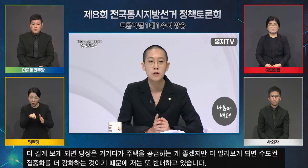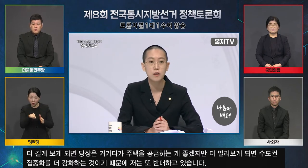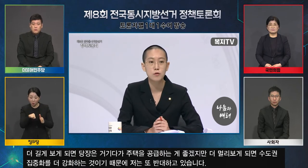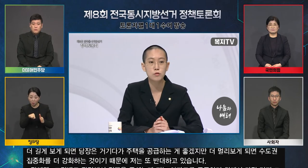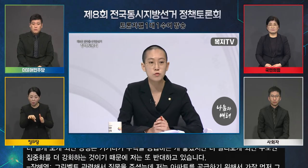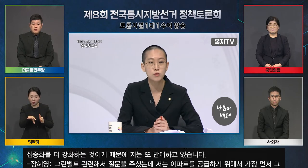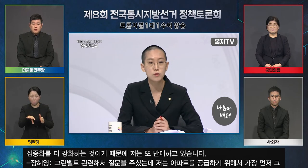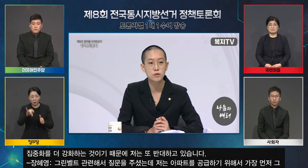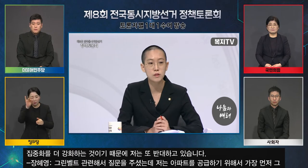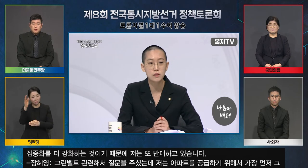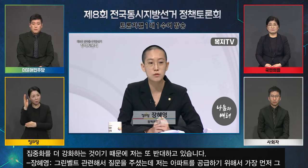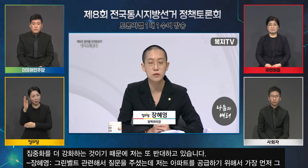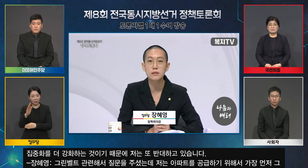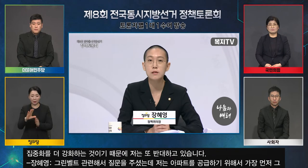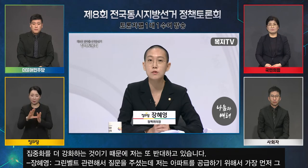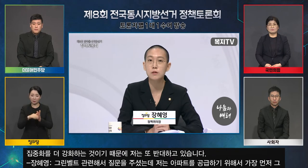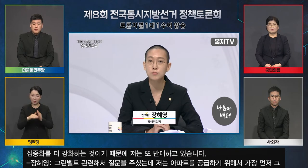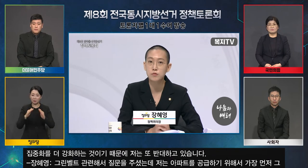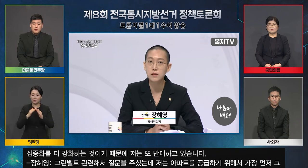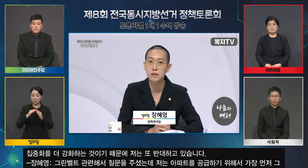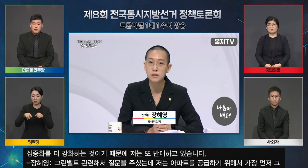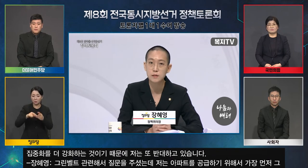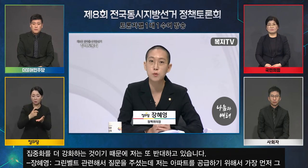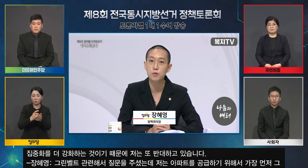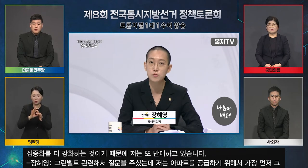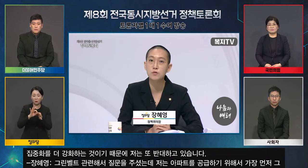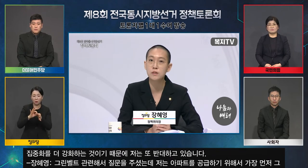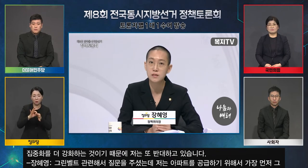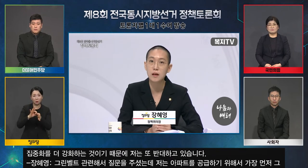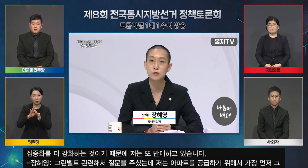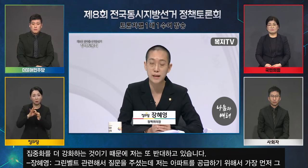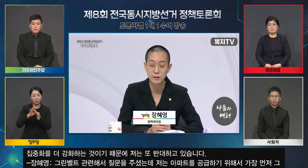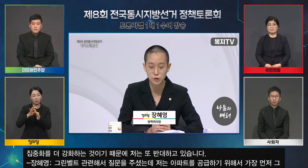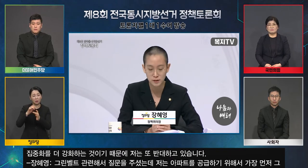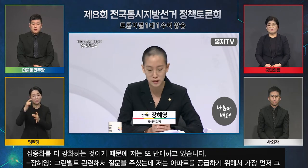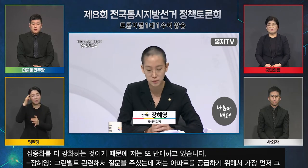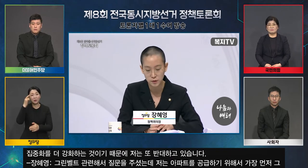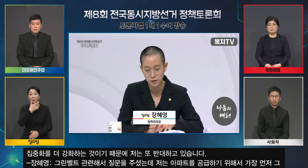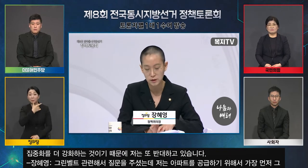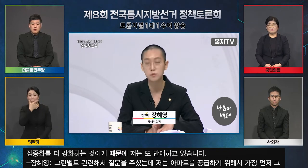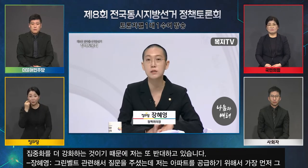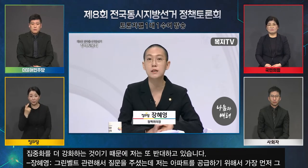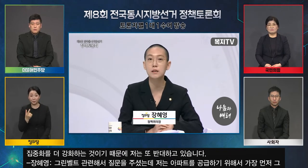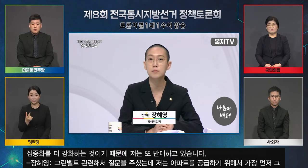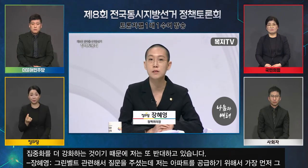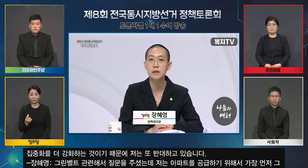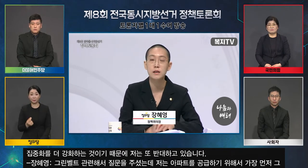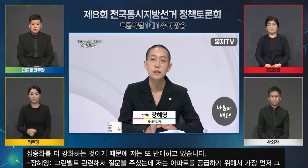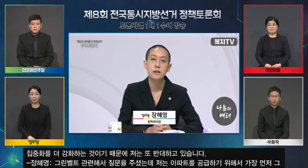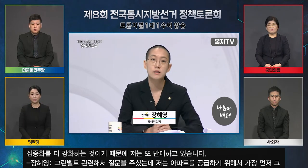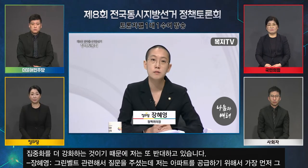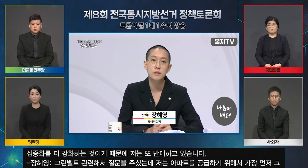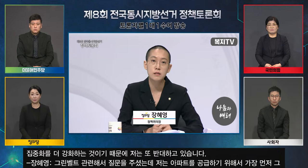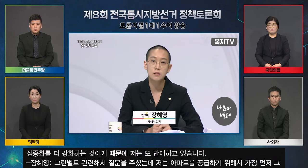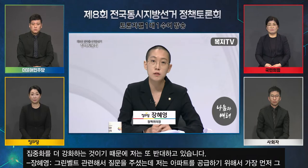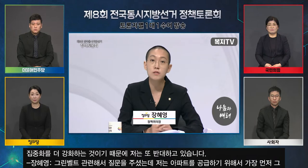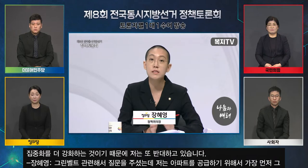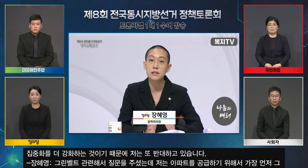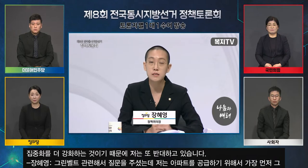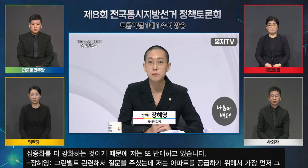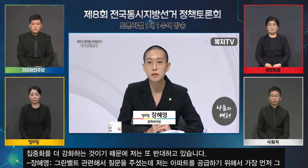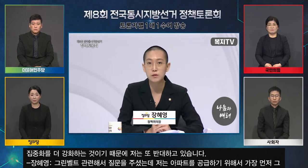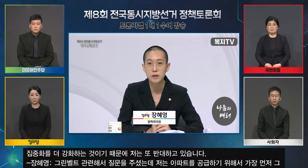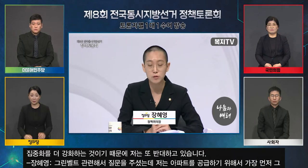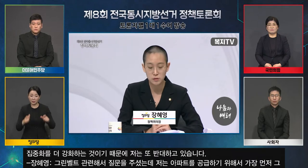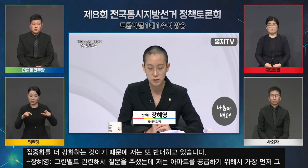것은 우리 주거 정책에 있어서 상상력의 부재를 보여주는 아주 단적인 장면이라고 생각합니다. 그린벨트는